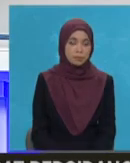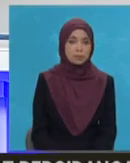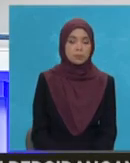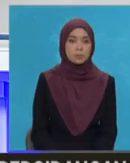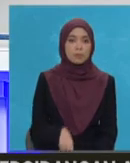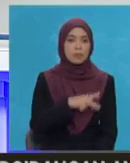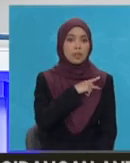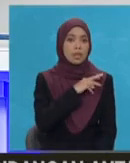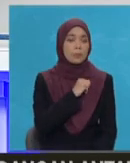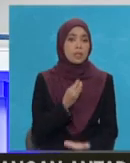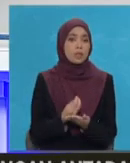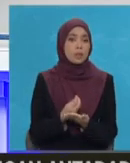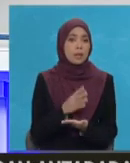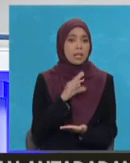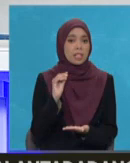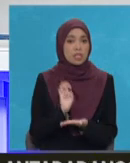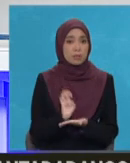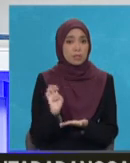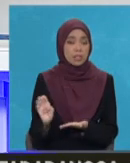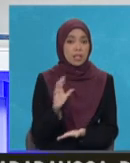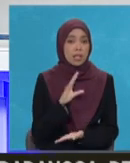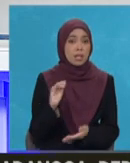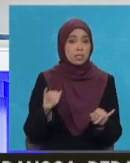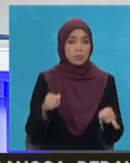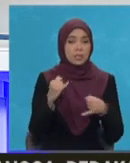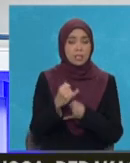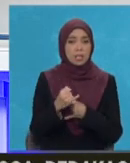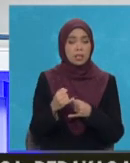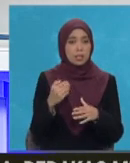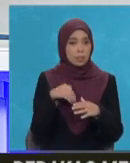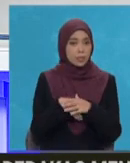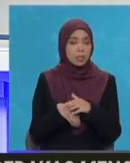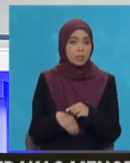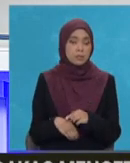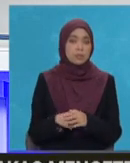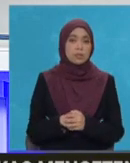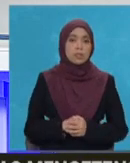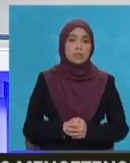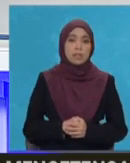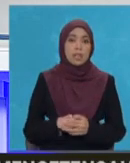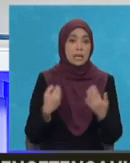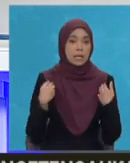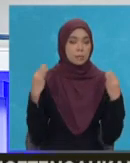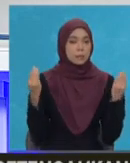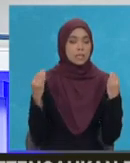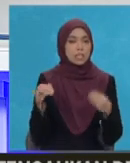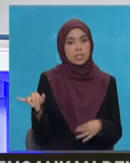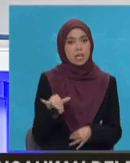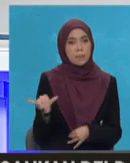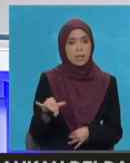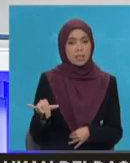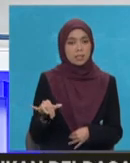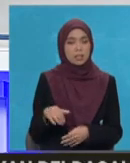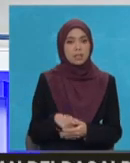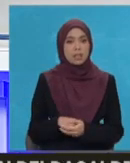kementerian keuangan dan ekonomi jabatan-jabatan di dalamnya pagi tadi juga mereka majelis yang sama majelis